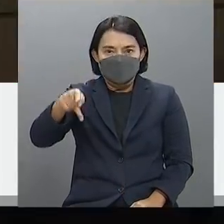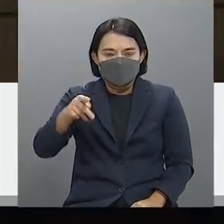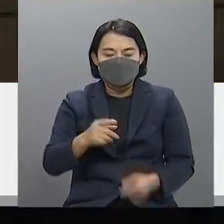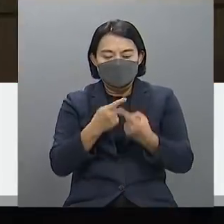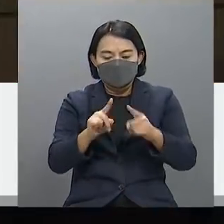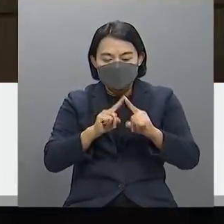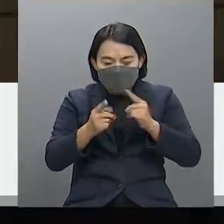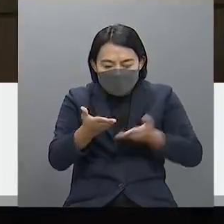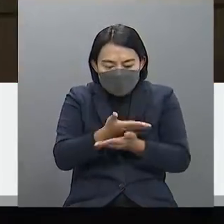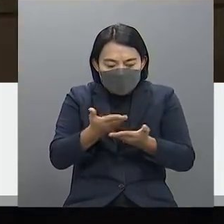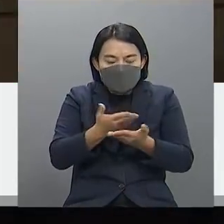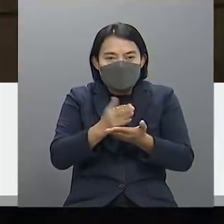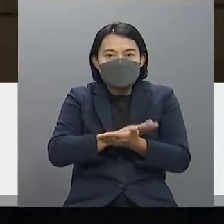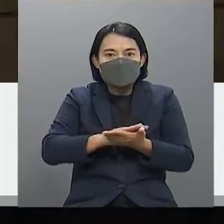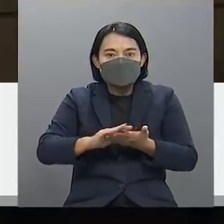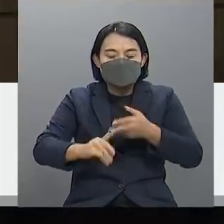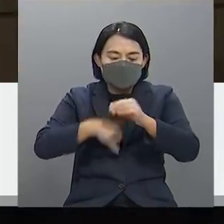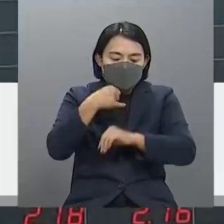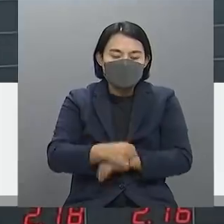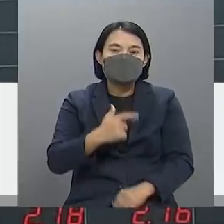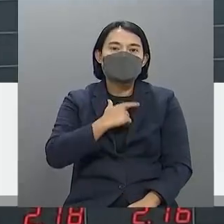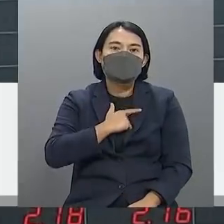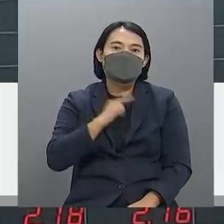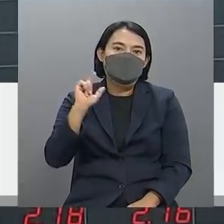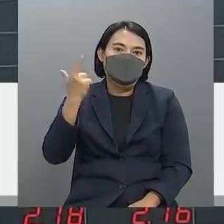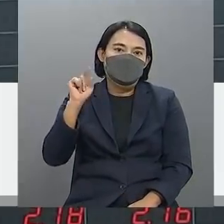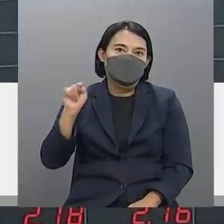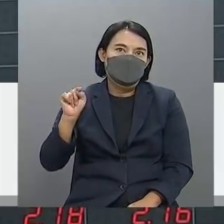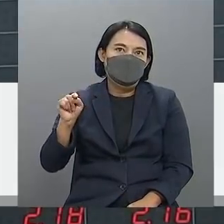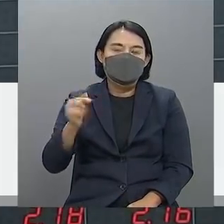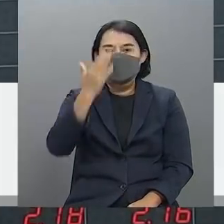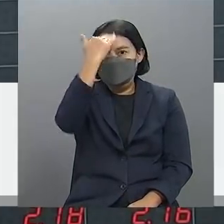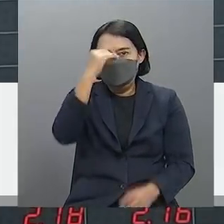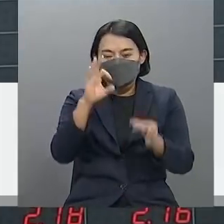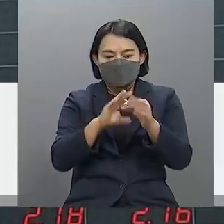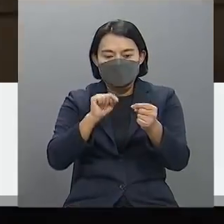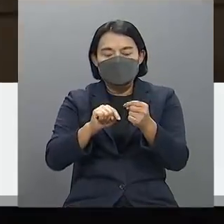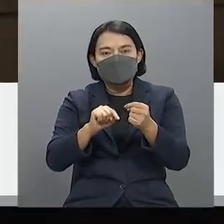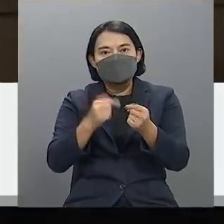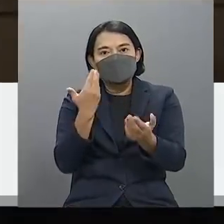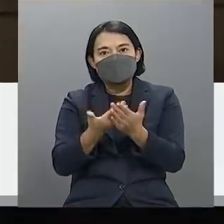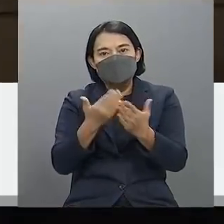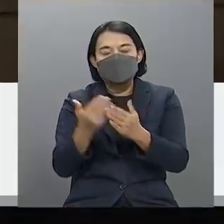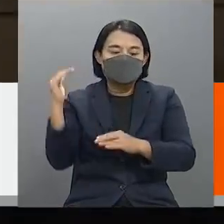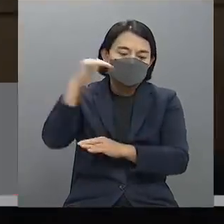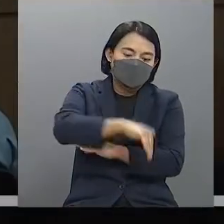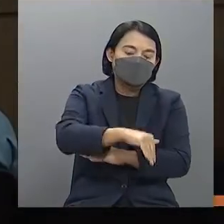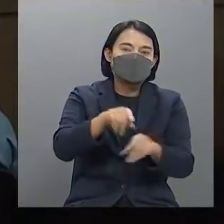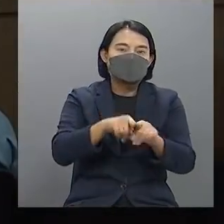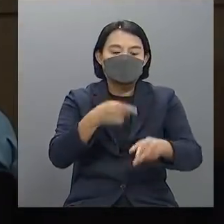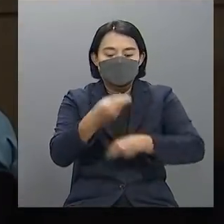มที่ถือทองเอาไว้ในมืออันนี้ทองจะร้อนนะคะเพราะว่าราคาจะร่วงหนักจากแรงเทขายของบรรดานักลง